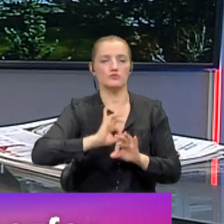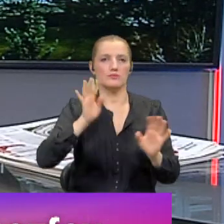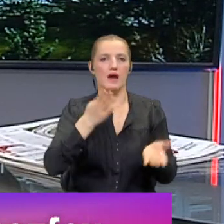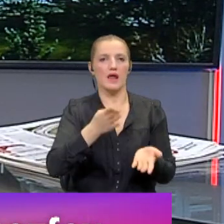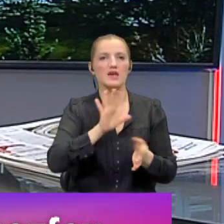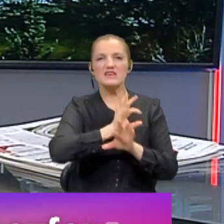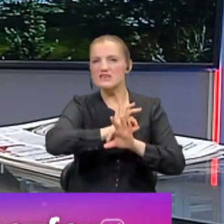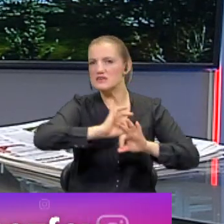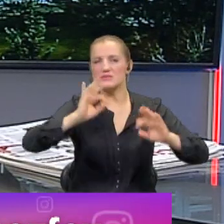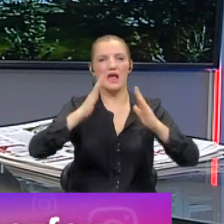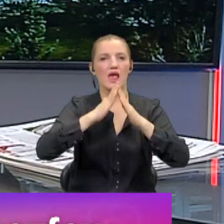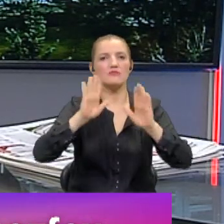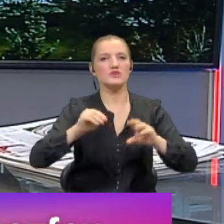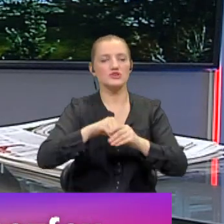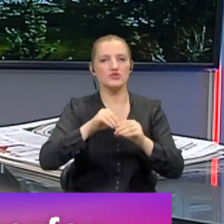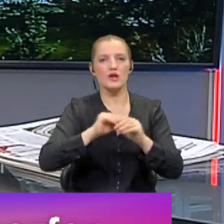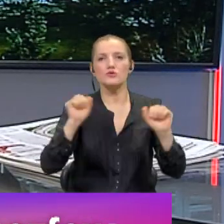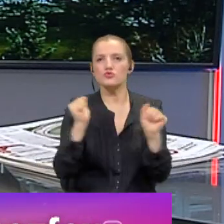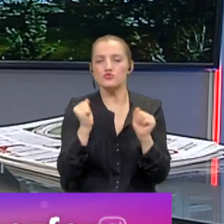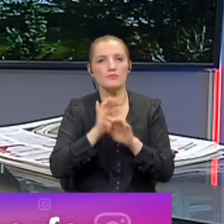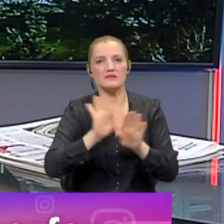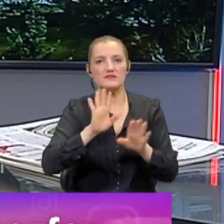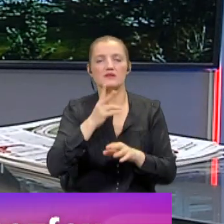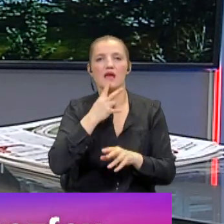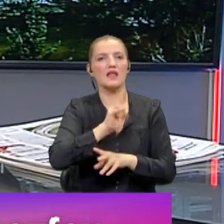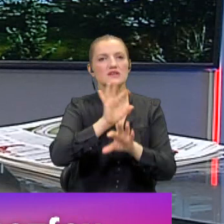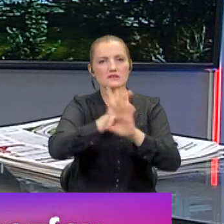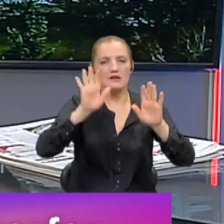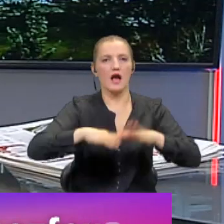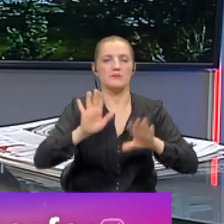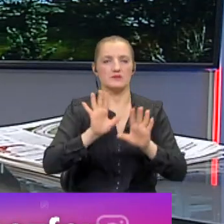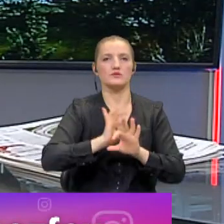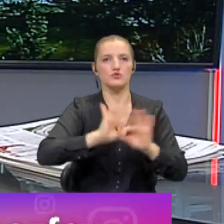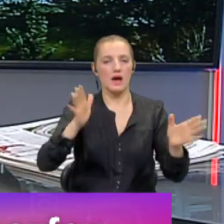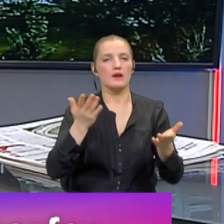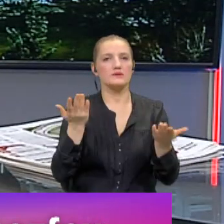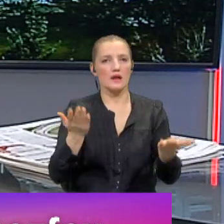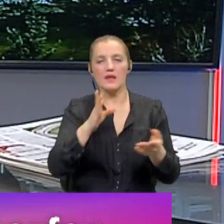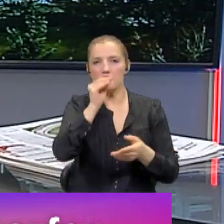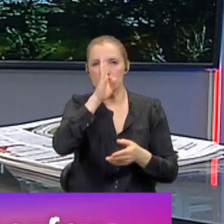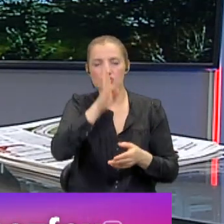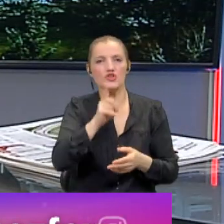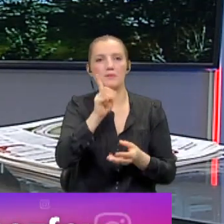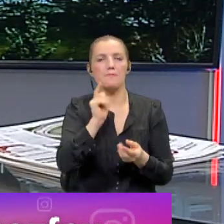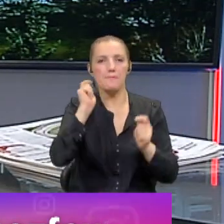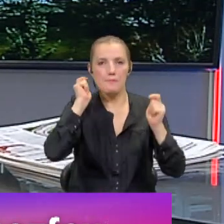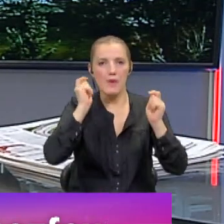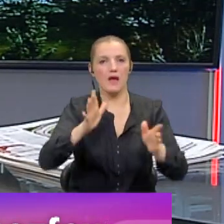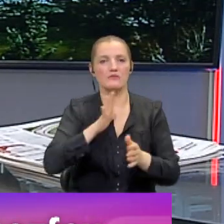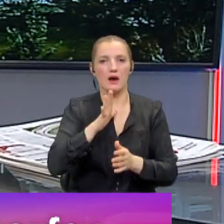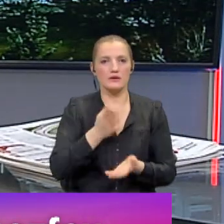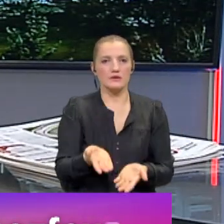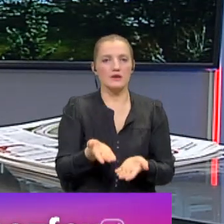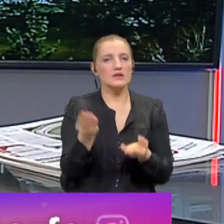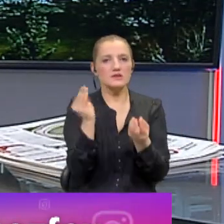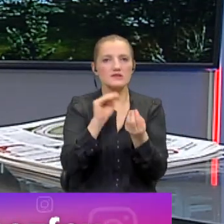kimse evinde soğukta ve elektriksiz kalmasın harika da ama zaten Ciddi bir pahalılık varken bir